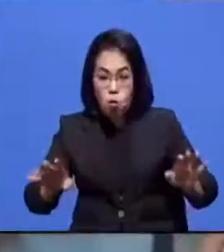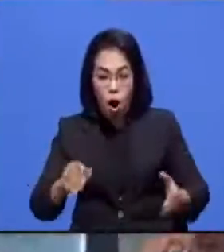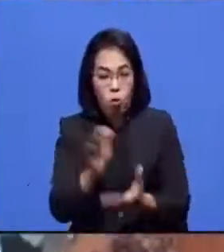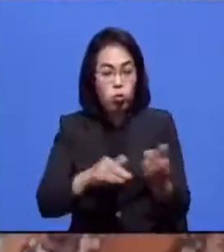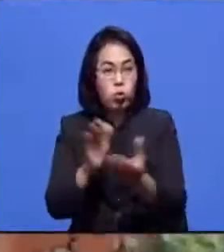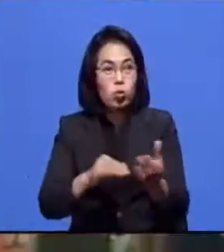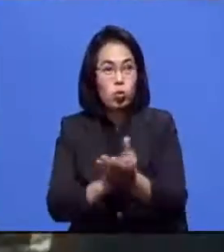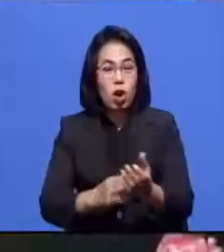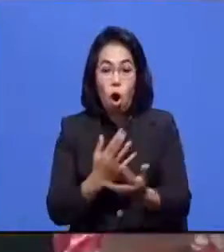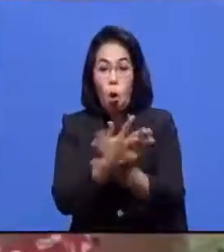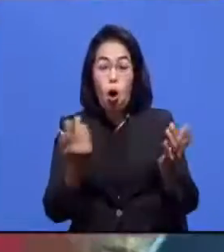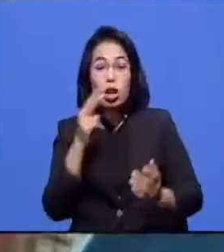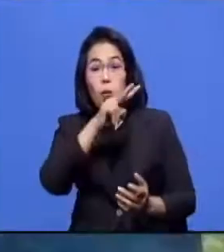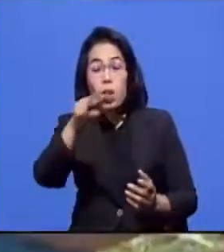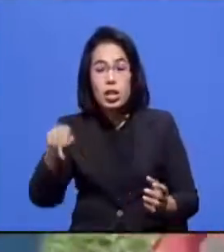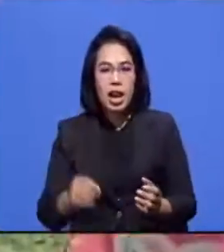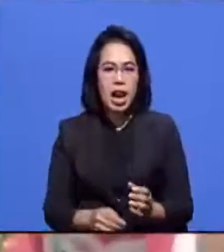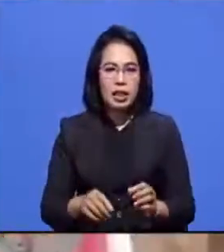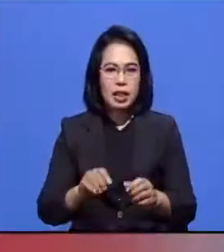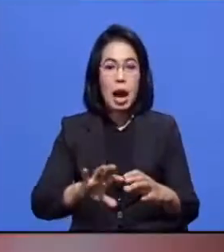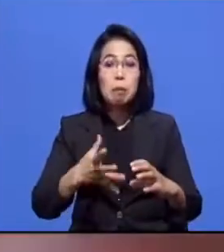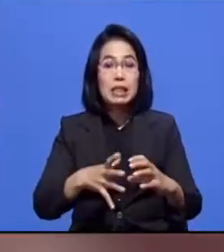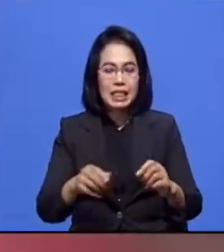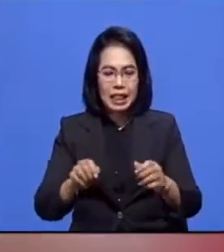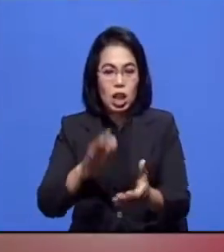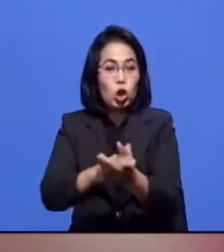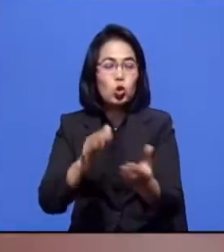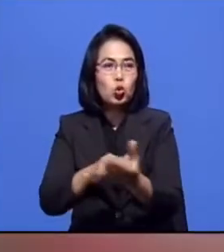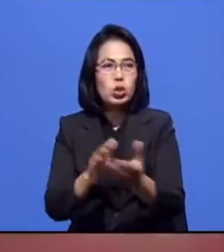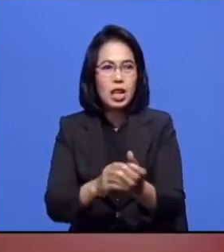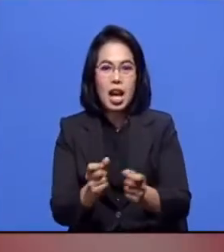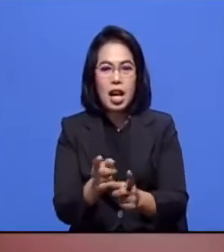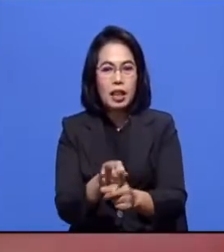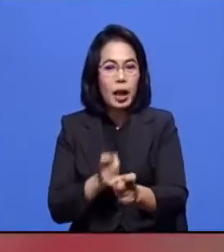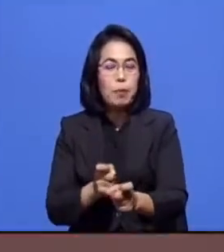warga melihat mesin judi tembak ikan mereka beramai-ramai menyerbu lokasi